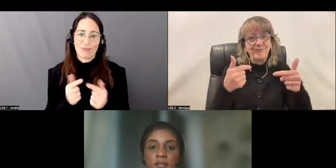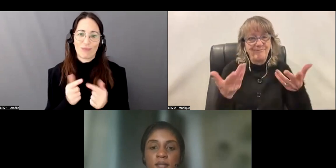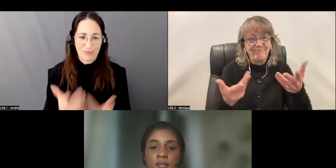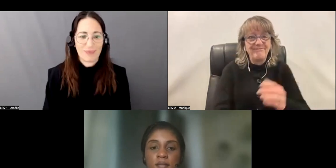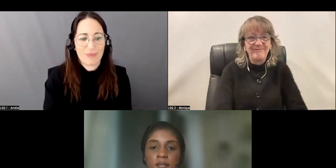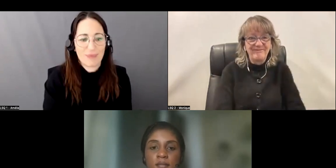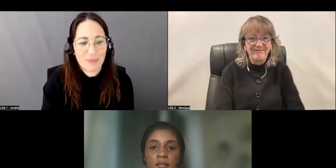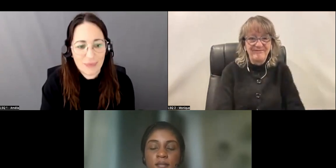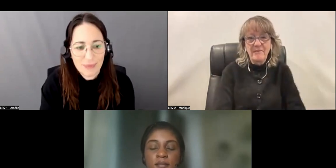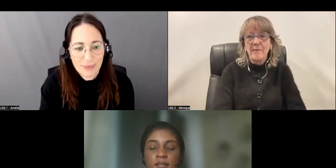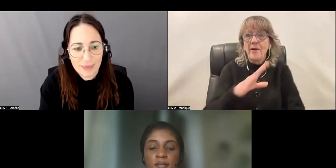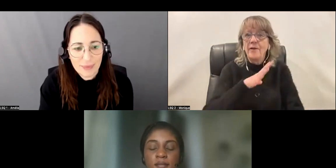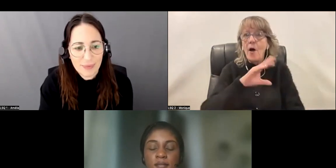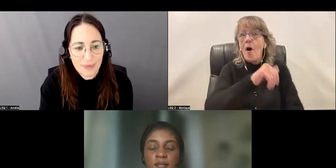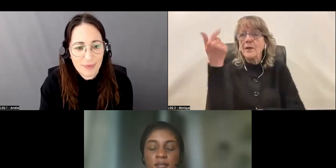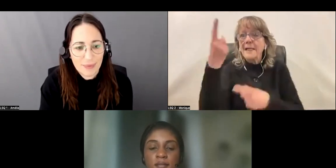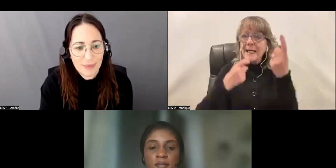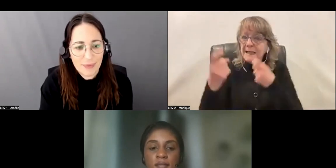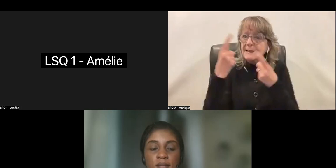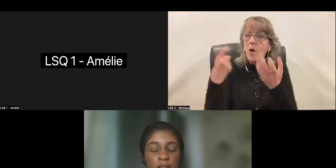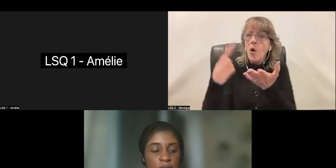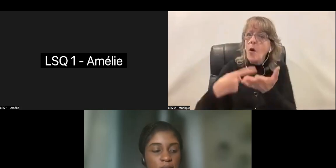D'autres questions, commentaires, suggestions?